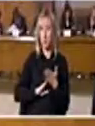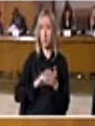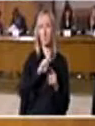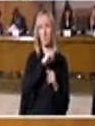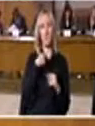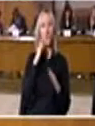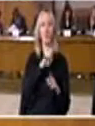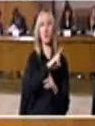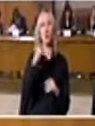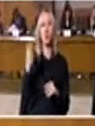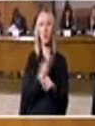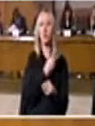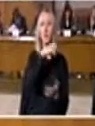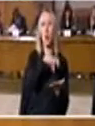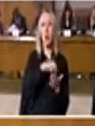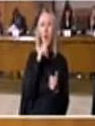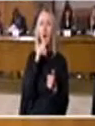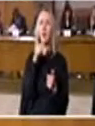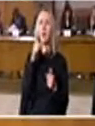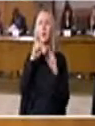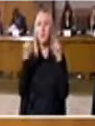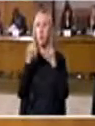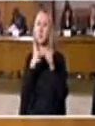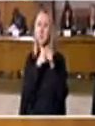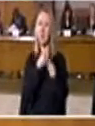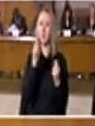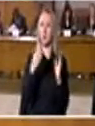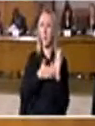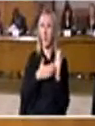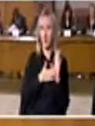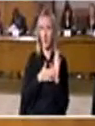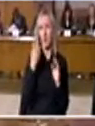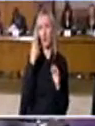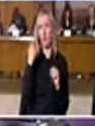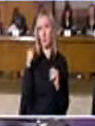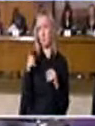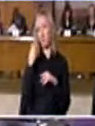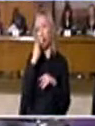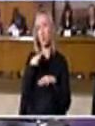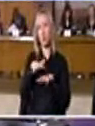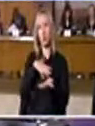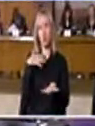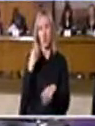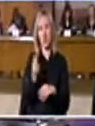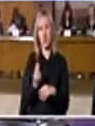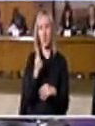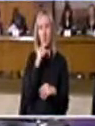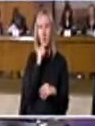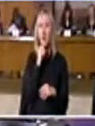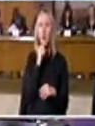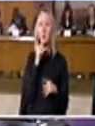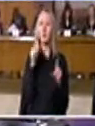organi i institucije slediti ovakav dobar primer Narodne skupštine Republike Srbije i nastojati da